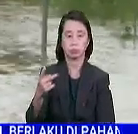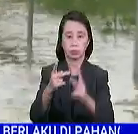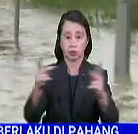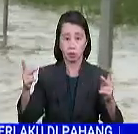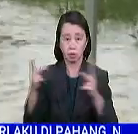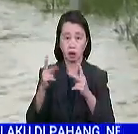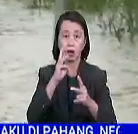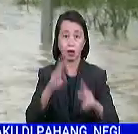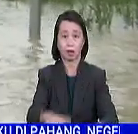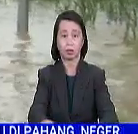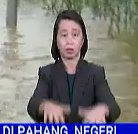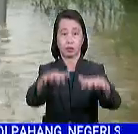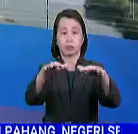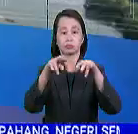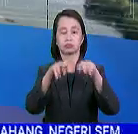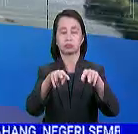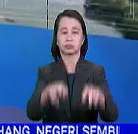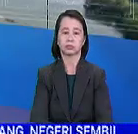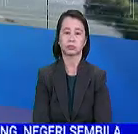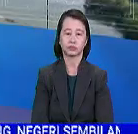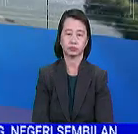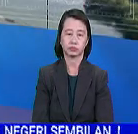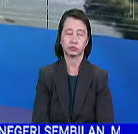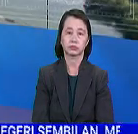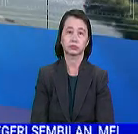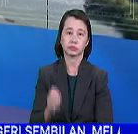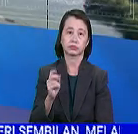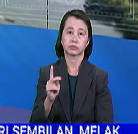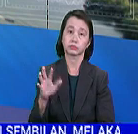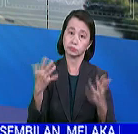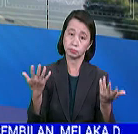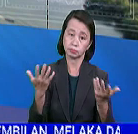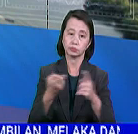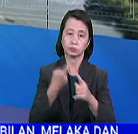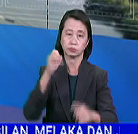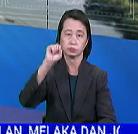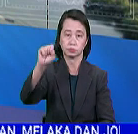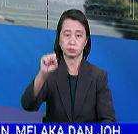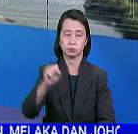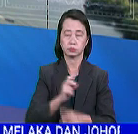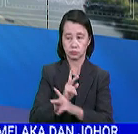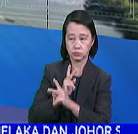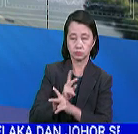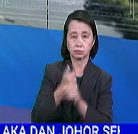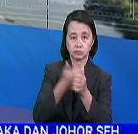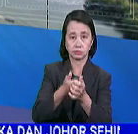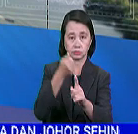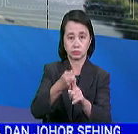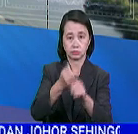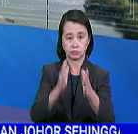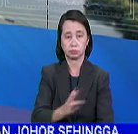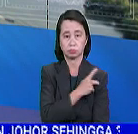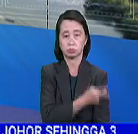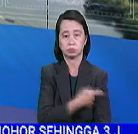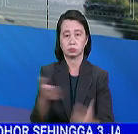kawasan di Nike Air baik sekian perkembangan dari Sabah terus waspada patuhi arahan pihak